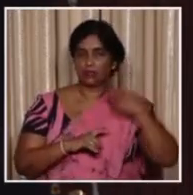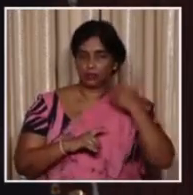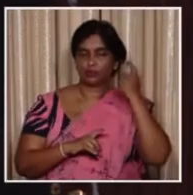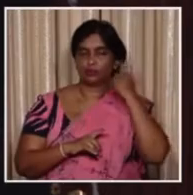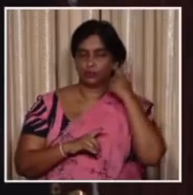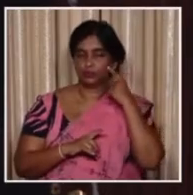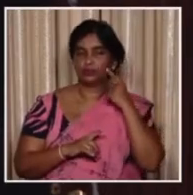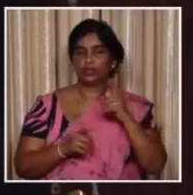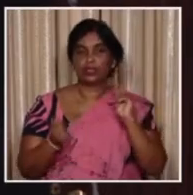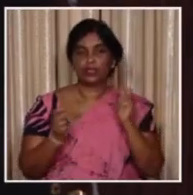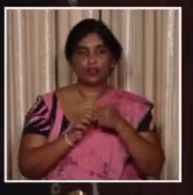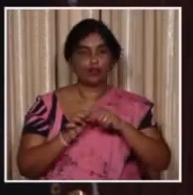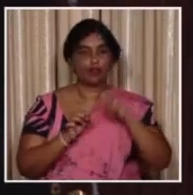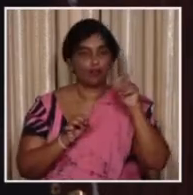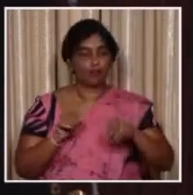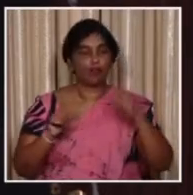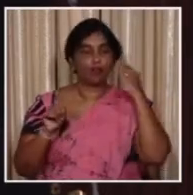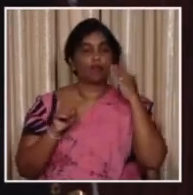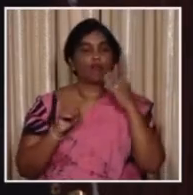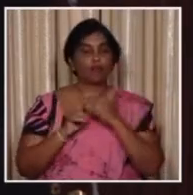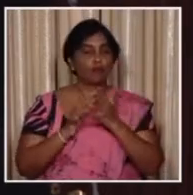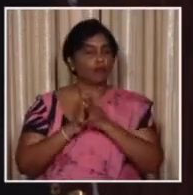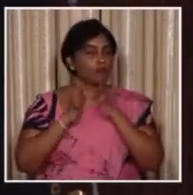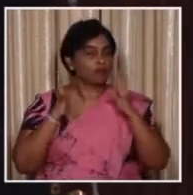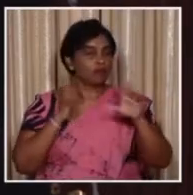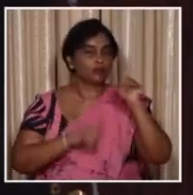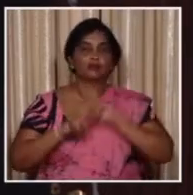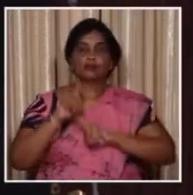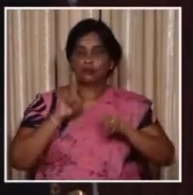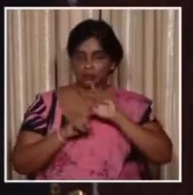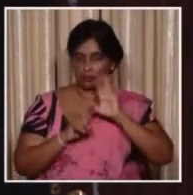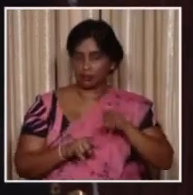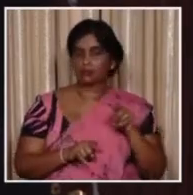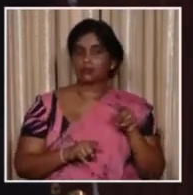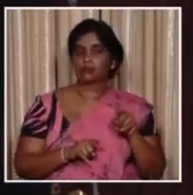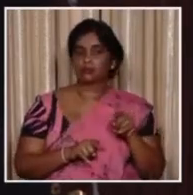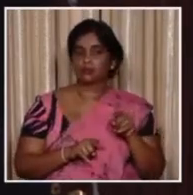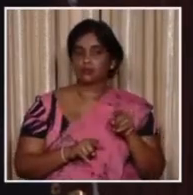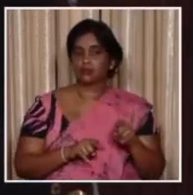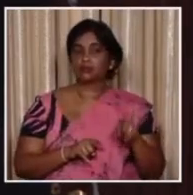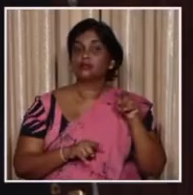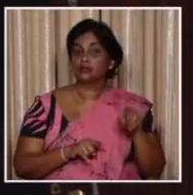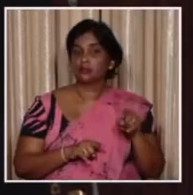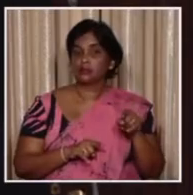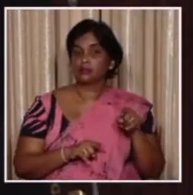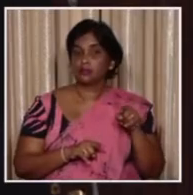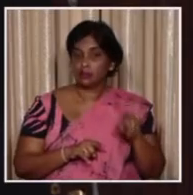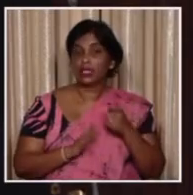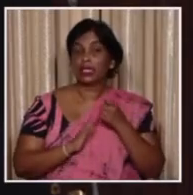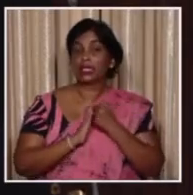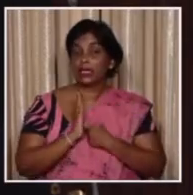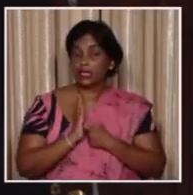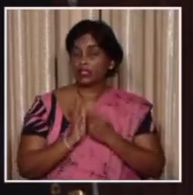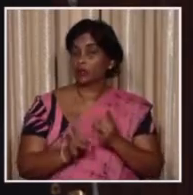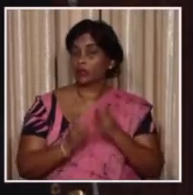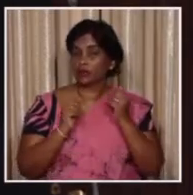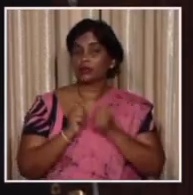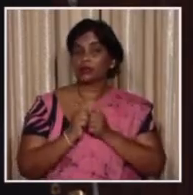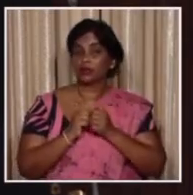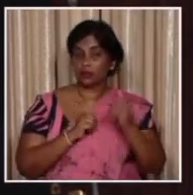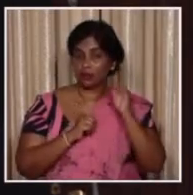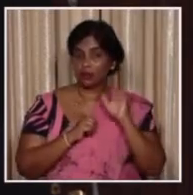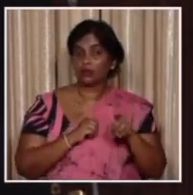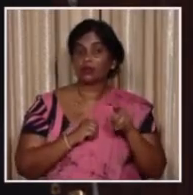දන්නවා ක්‍රිකට් බෝඩ් එක පිළිබඳව දැවැන්ත සාකච්ඡාවක් ඇති වුණා. මේකත් නීතියට ක්‍රියාත්මක කරන්න